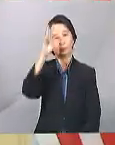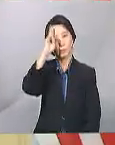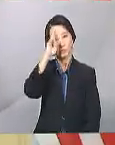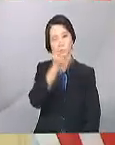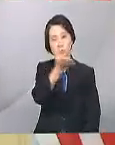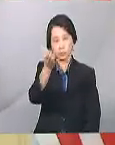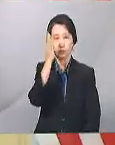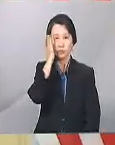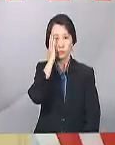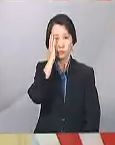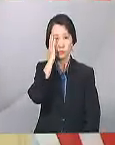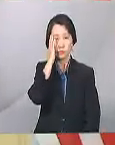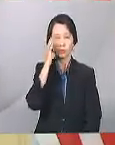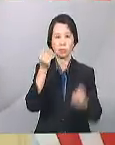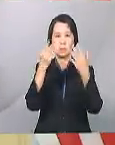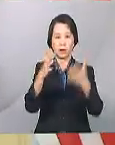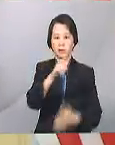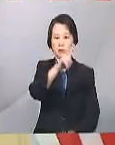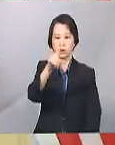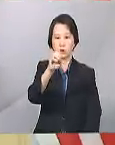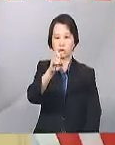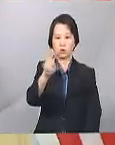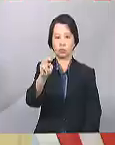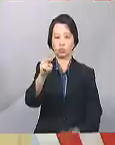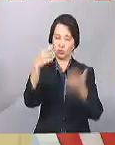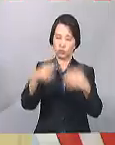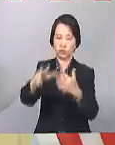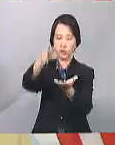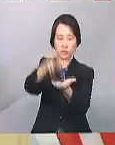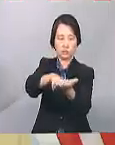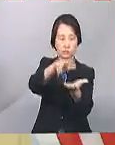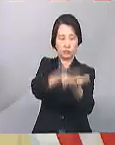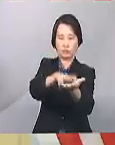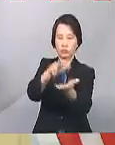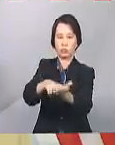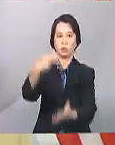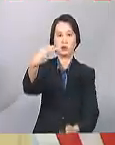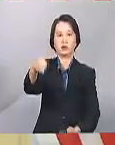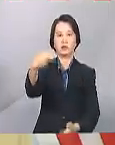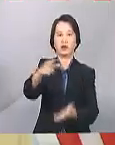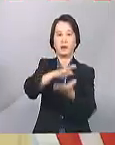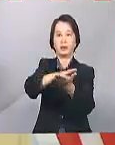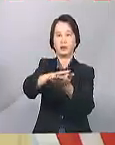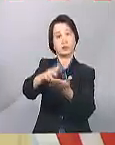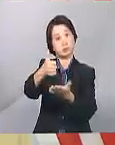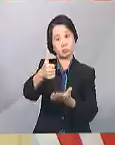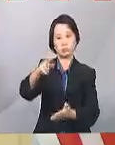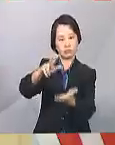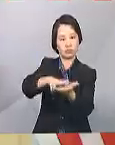tahu banyak zon telah pun diisytiharkan sebagai zon hijau. Dan kita masih